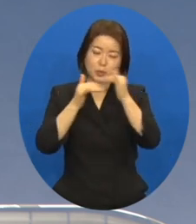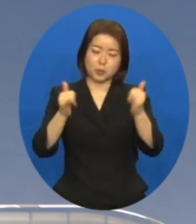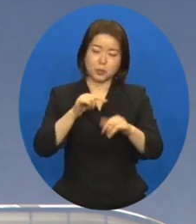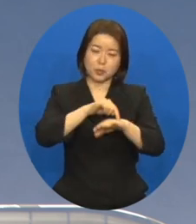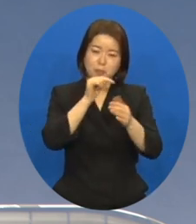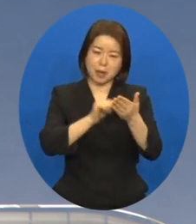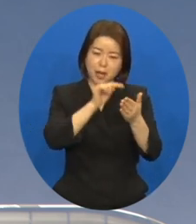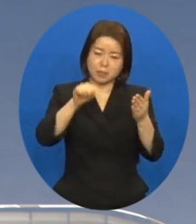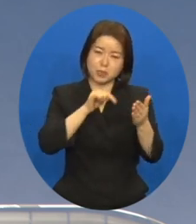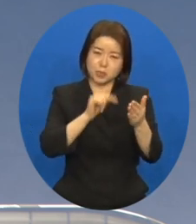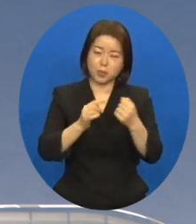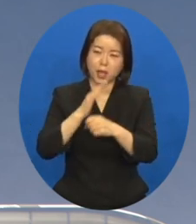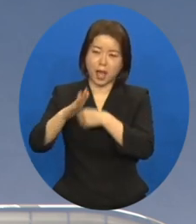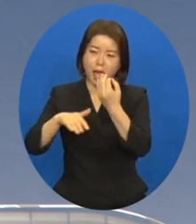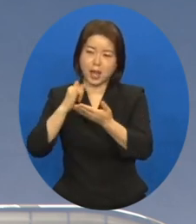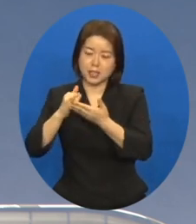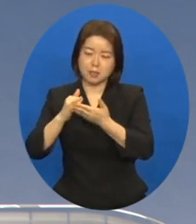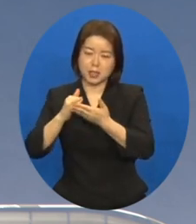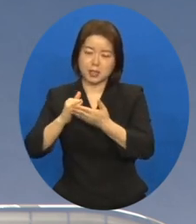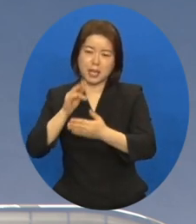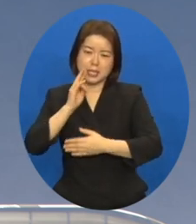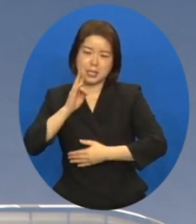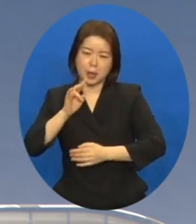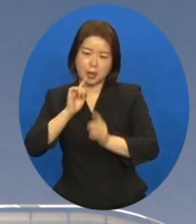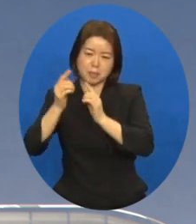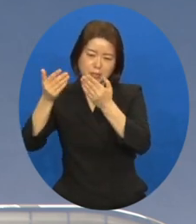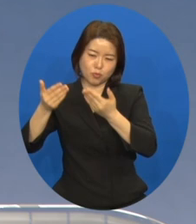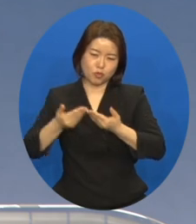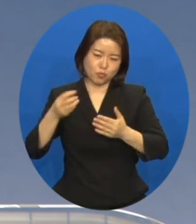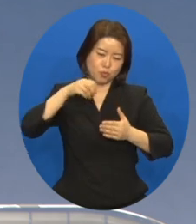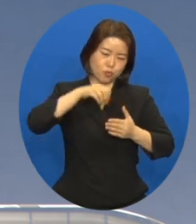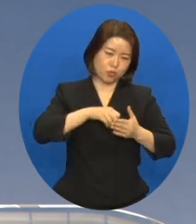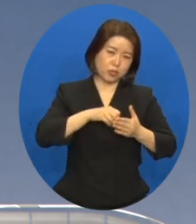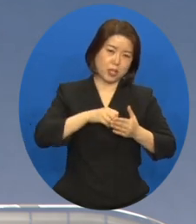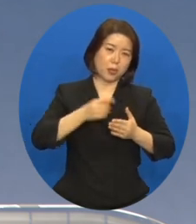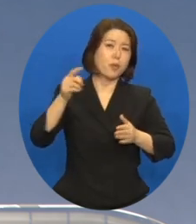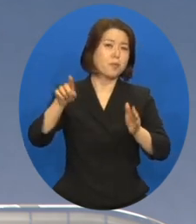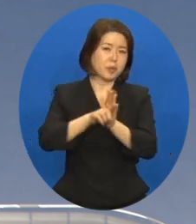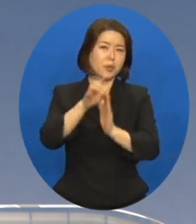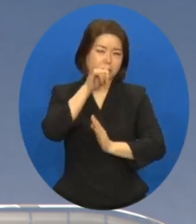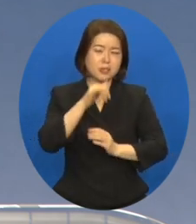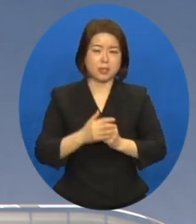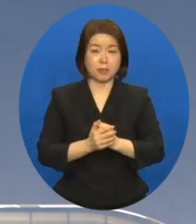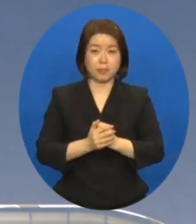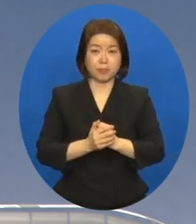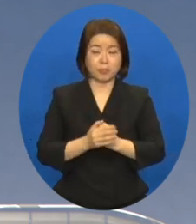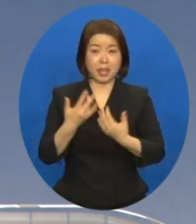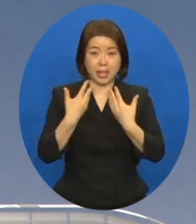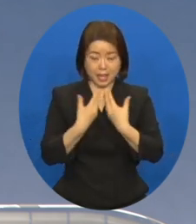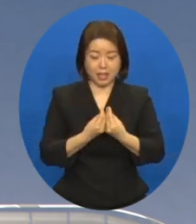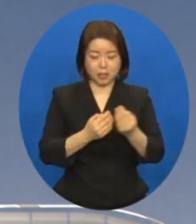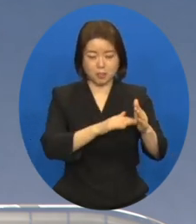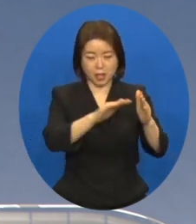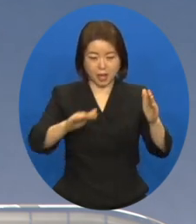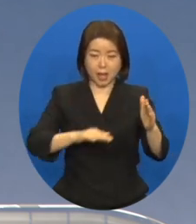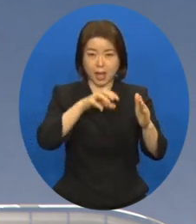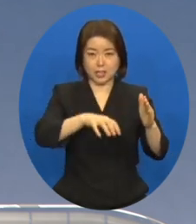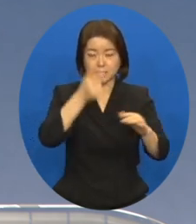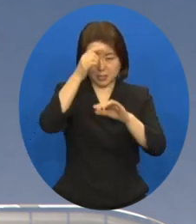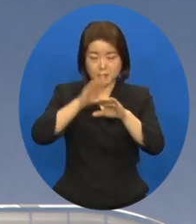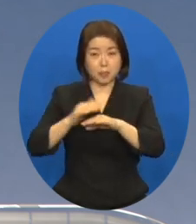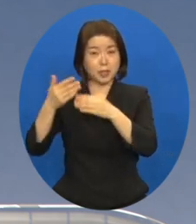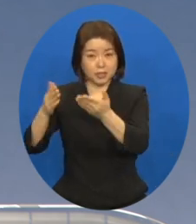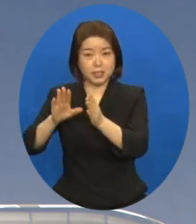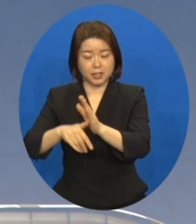하나님이 예언의 말씀을 주신다고 믿습니다. 예를 들면 가정에서 가정예배를 드릴 때